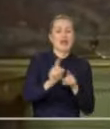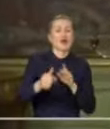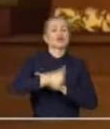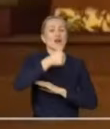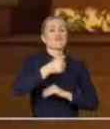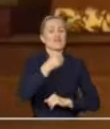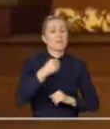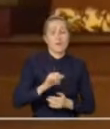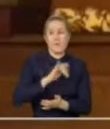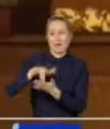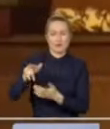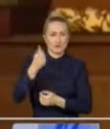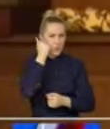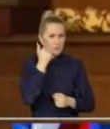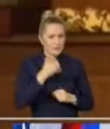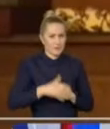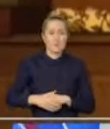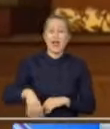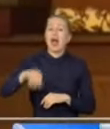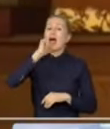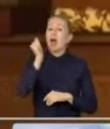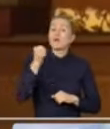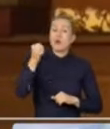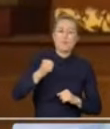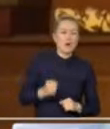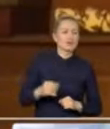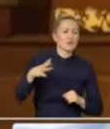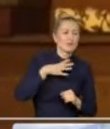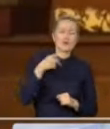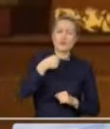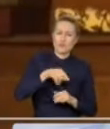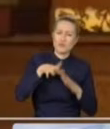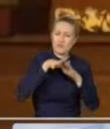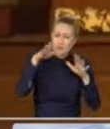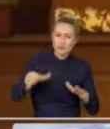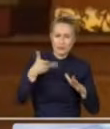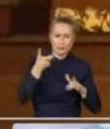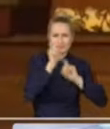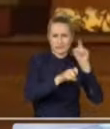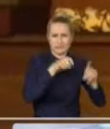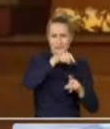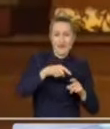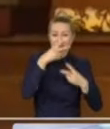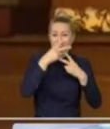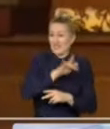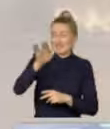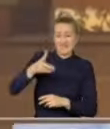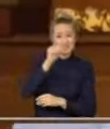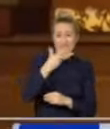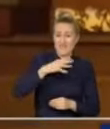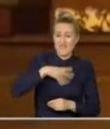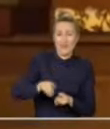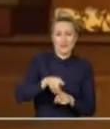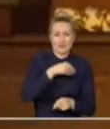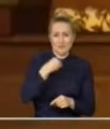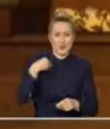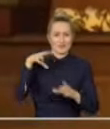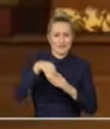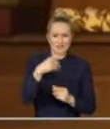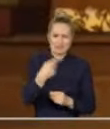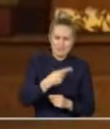Moskwie. Europosłowie w dużej ilości oprotestowali tą wizytę i szereg krajów, w tym Polska, kraje bałtyckie również. W każdym razie jest